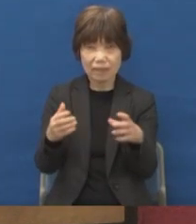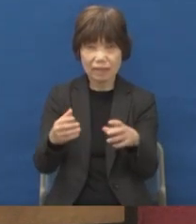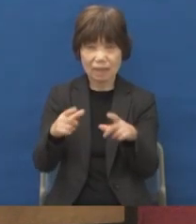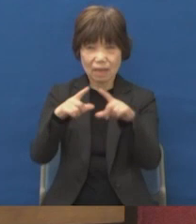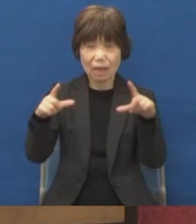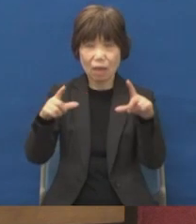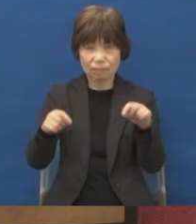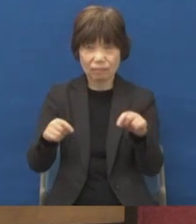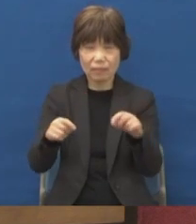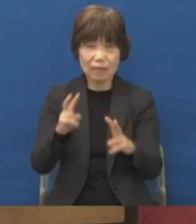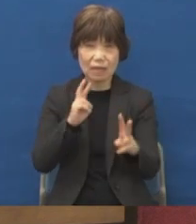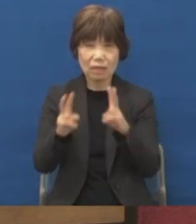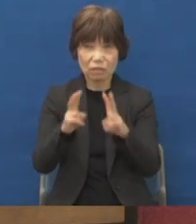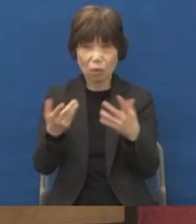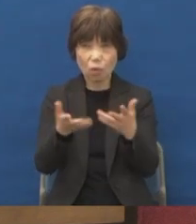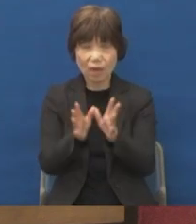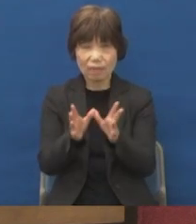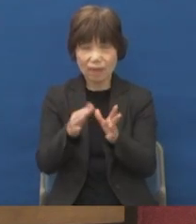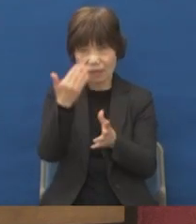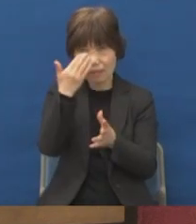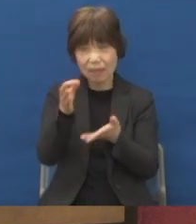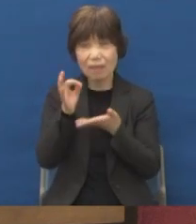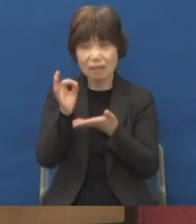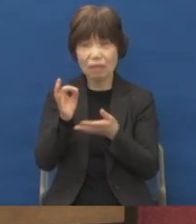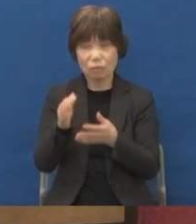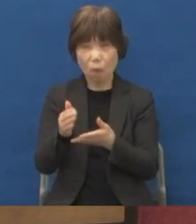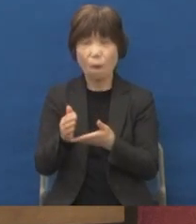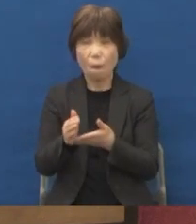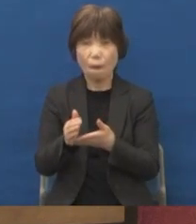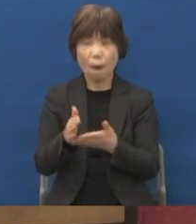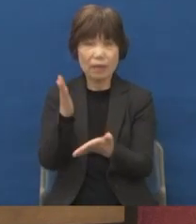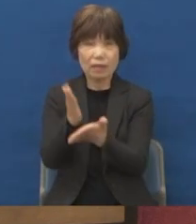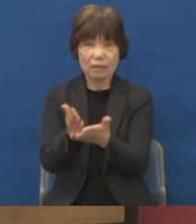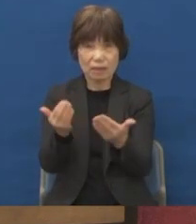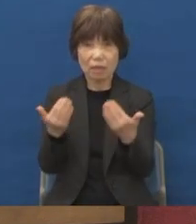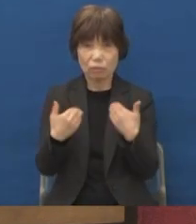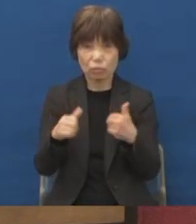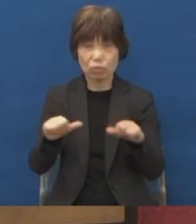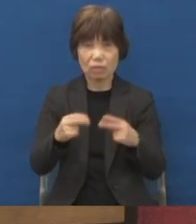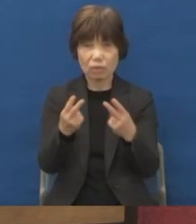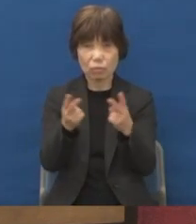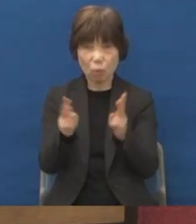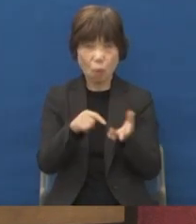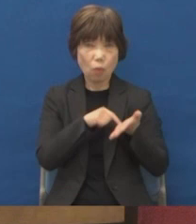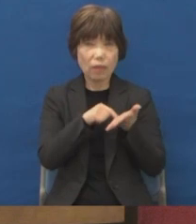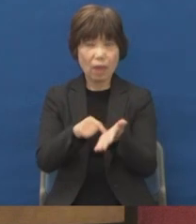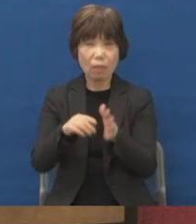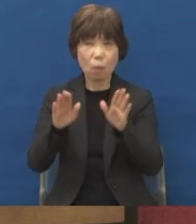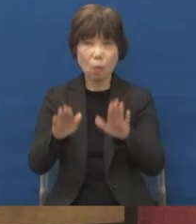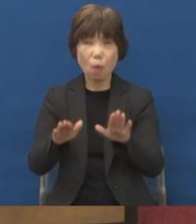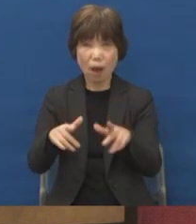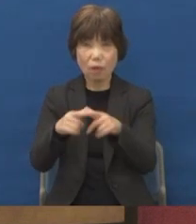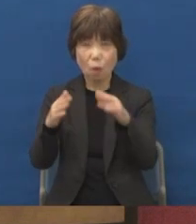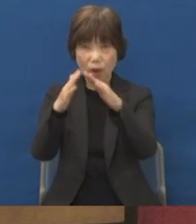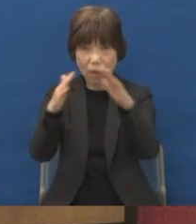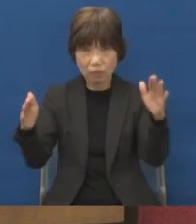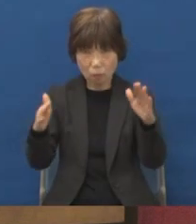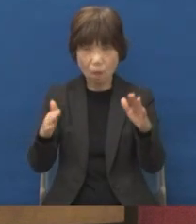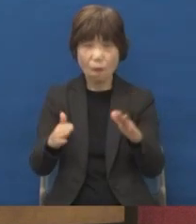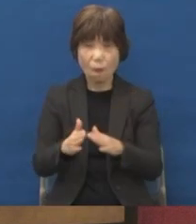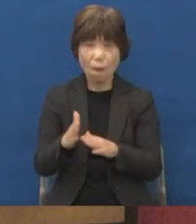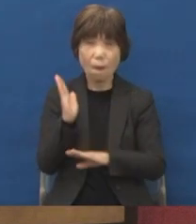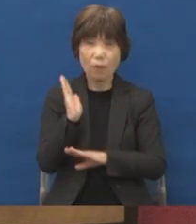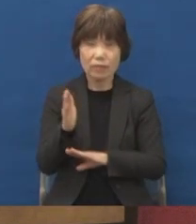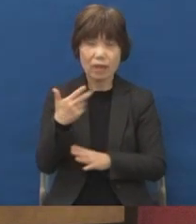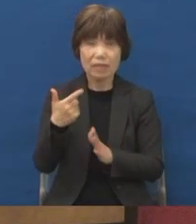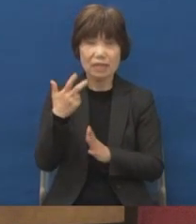献金の禁止が必要です。自民党などの提案の 今国会での政治資金規正法